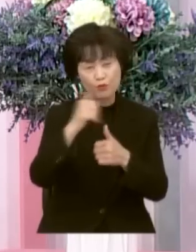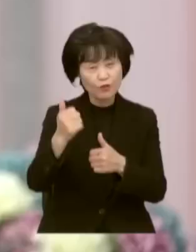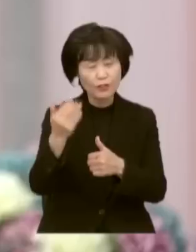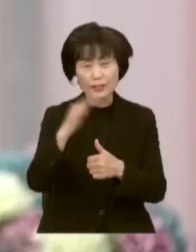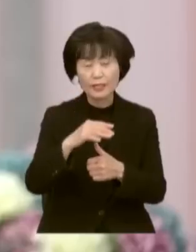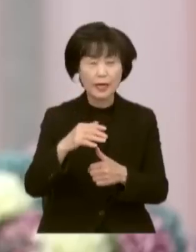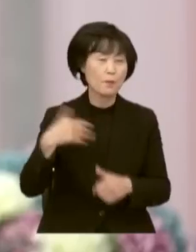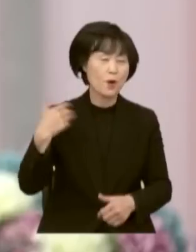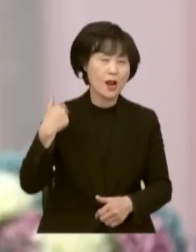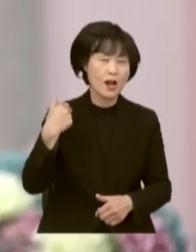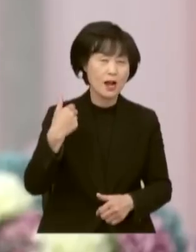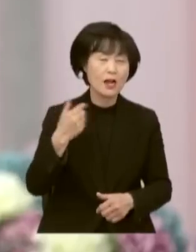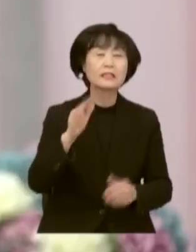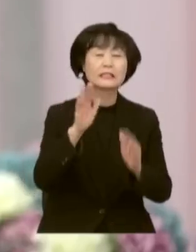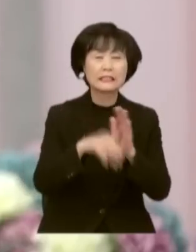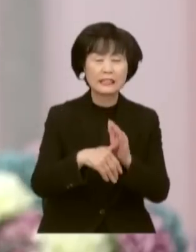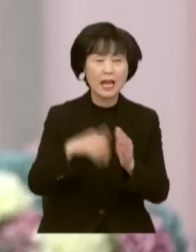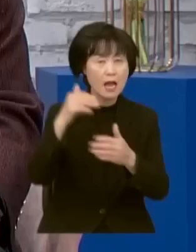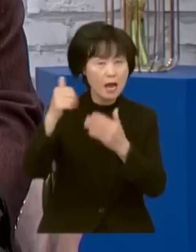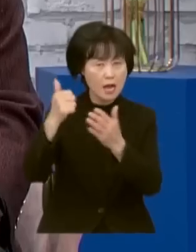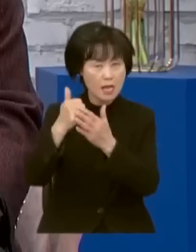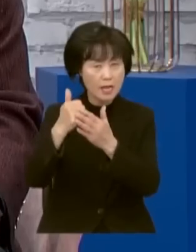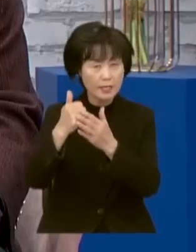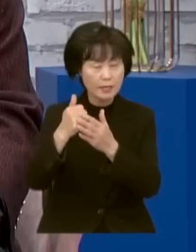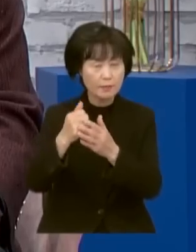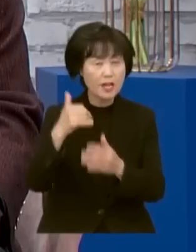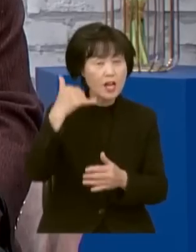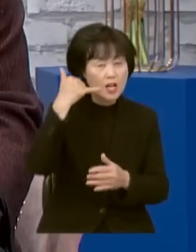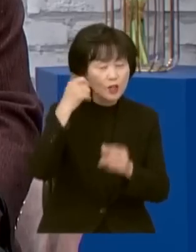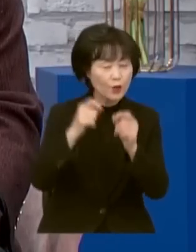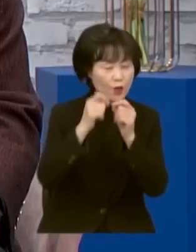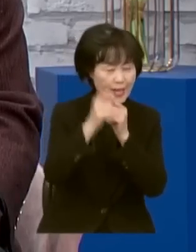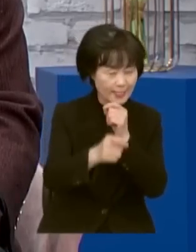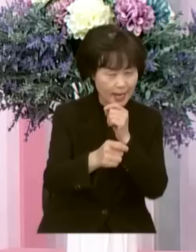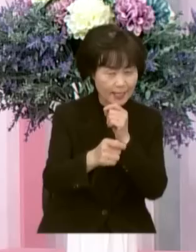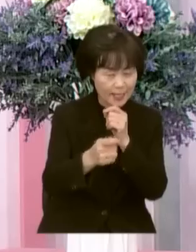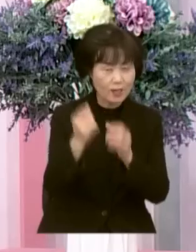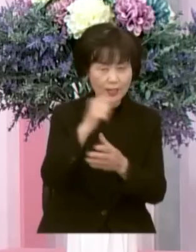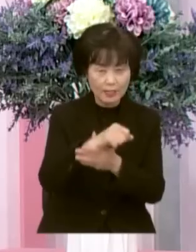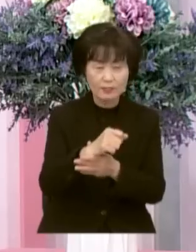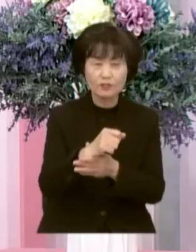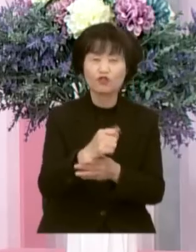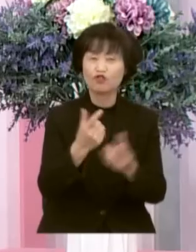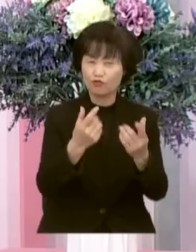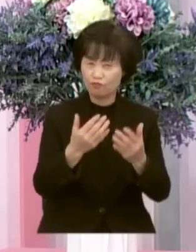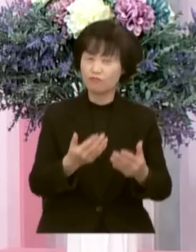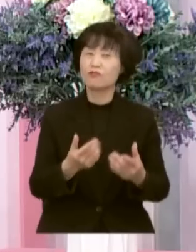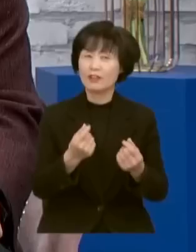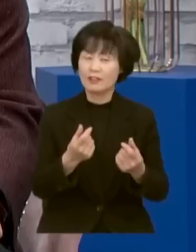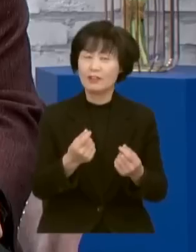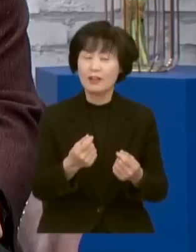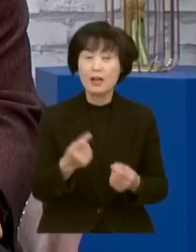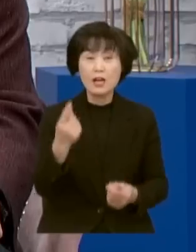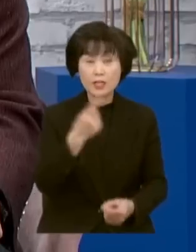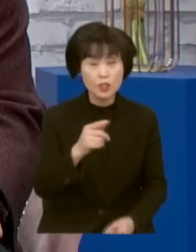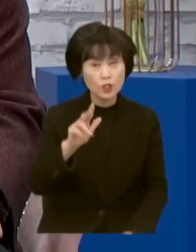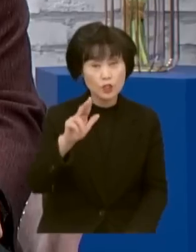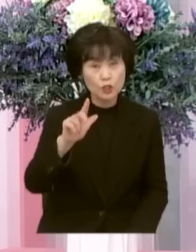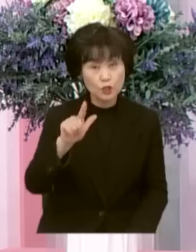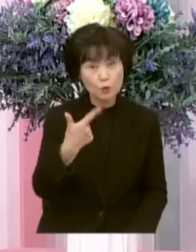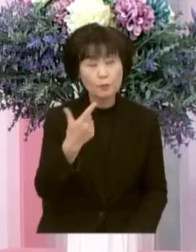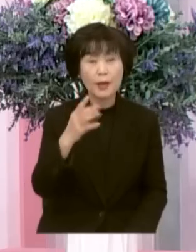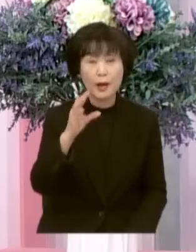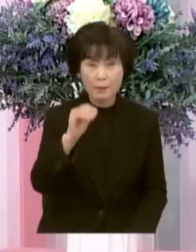그러니까 보이스피싱을 하나님께서 허락을 하신 거죠. 어떻게요? 1,600만 원이었는데, 네.